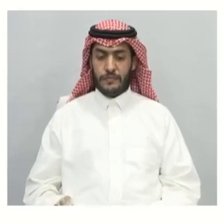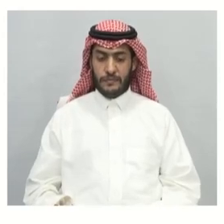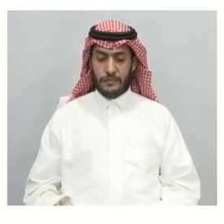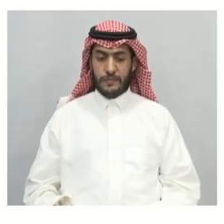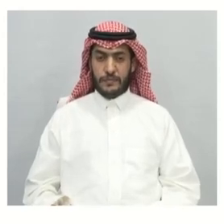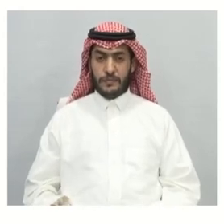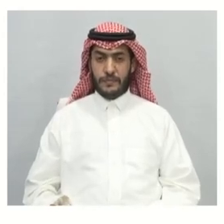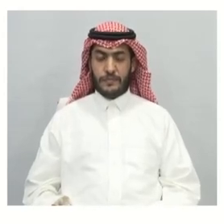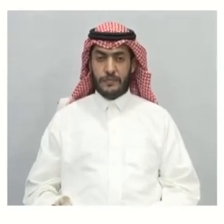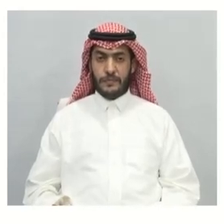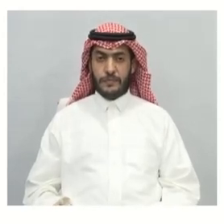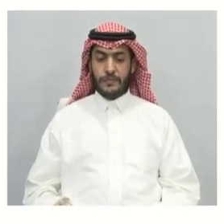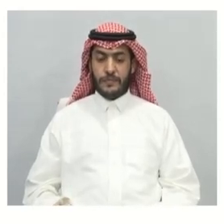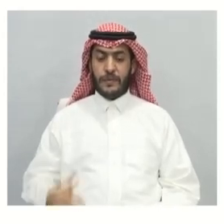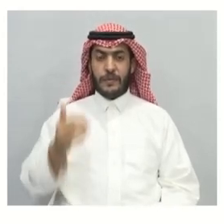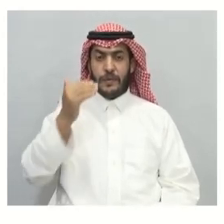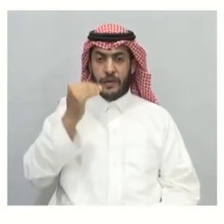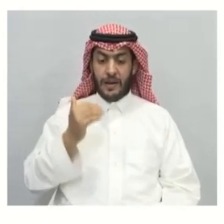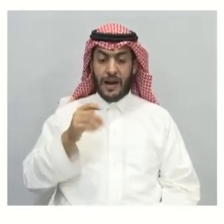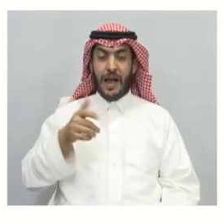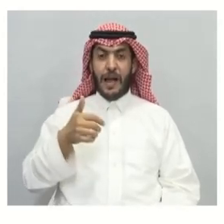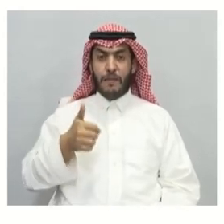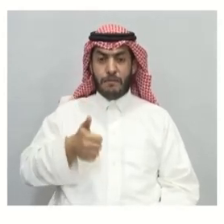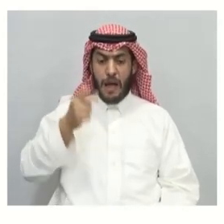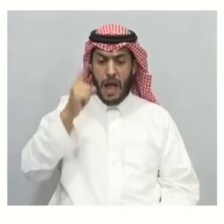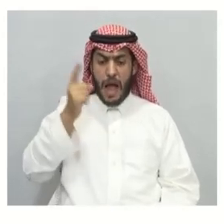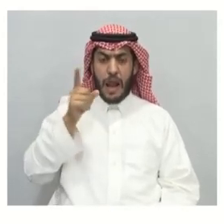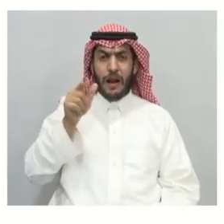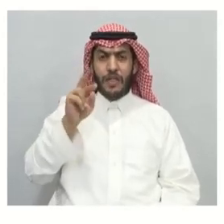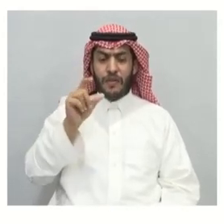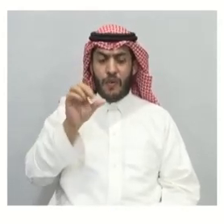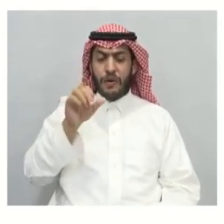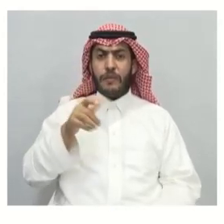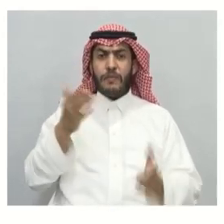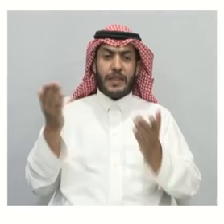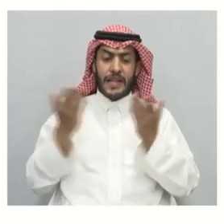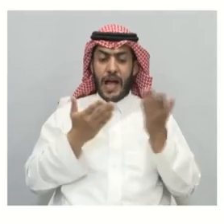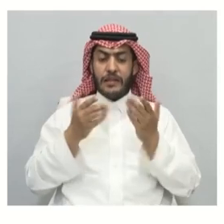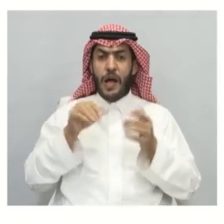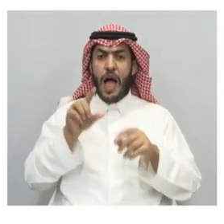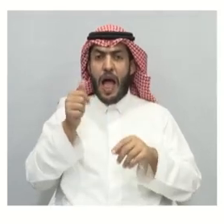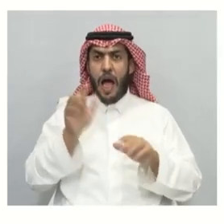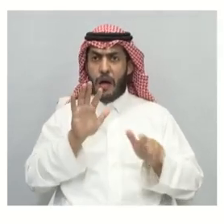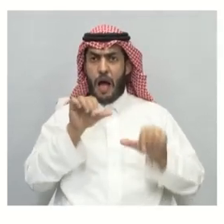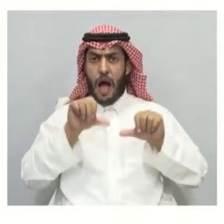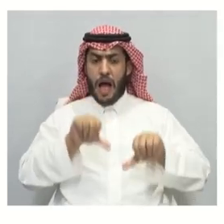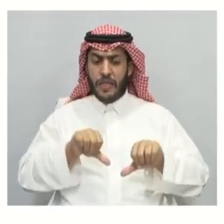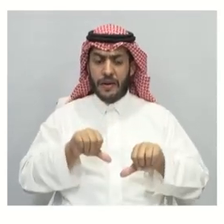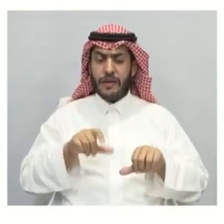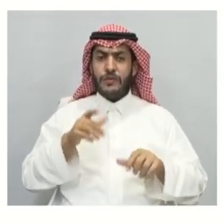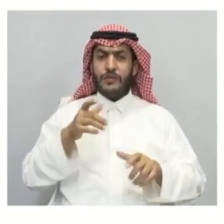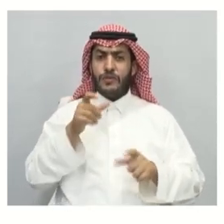الشحنه هنا ايش قال برضه قام العالم ردر فورد بدراسه اثر جسيمات الفا الموجبه جسيمات